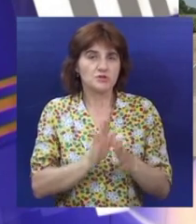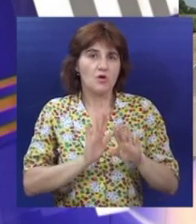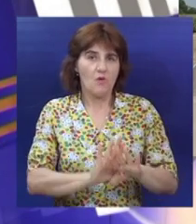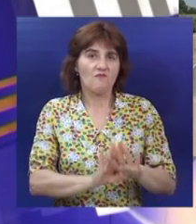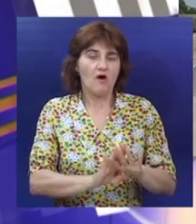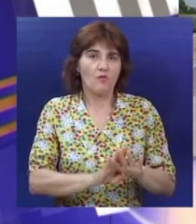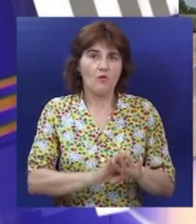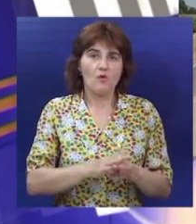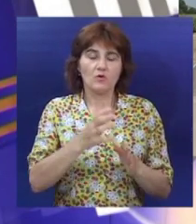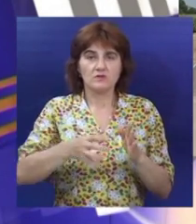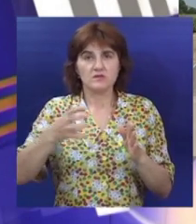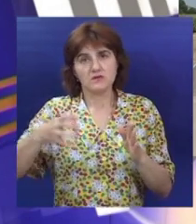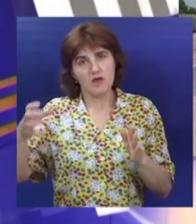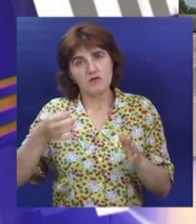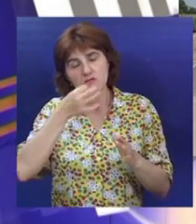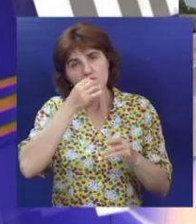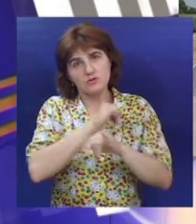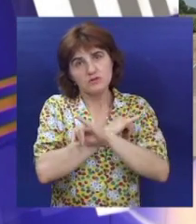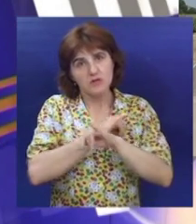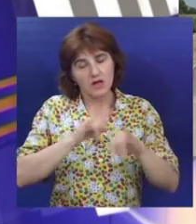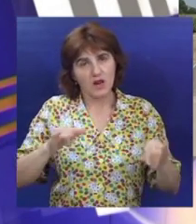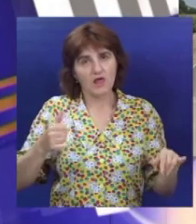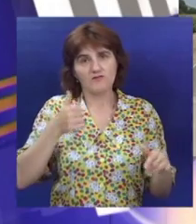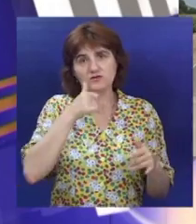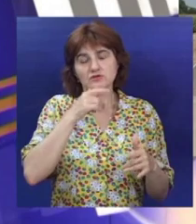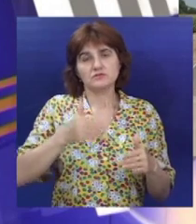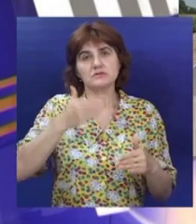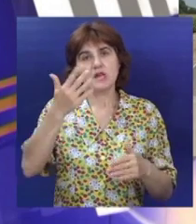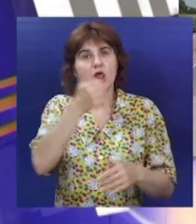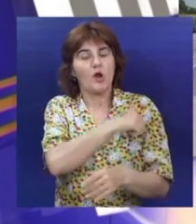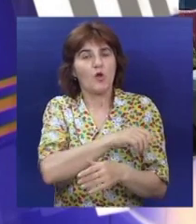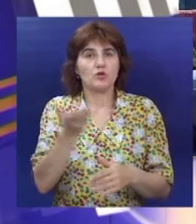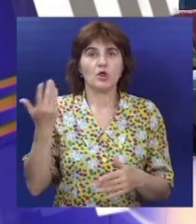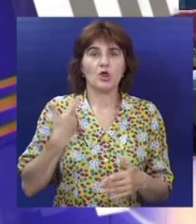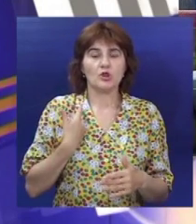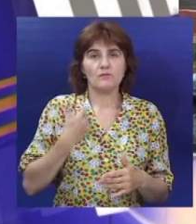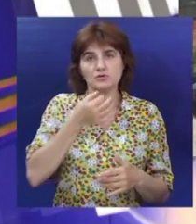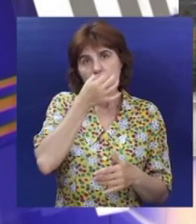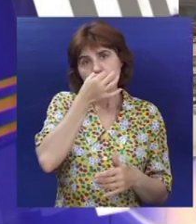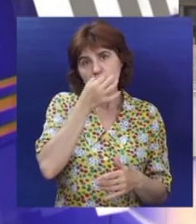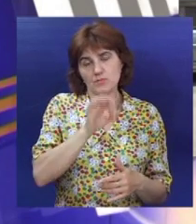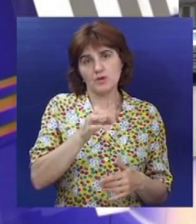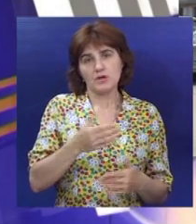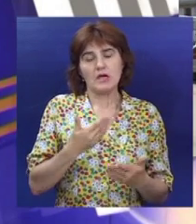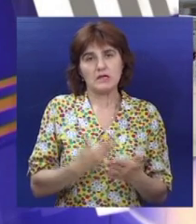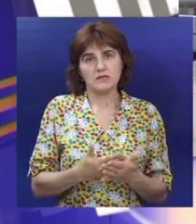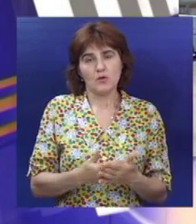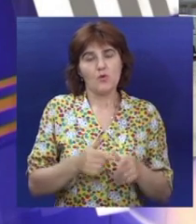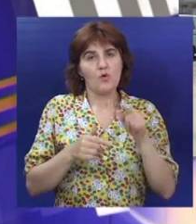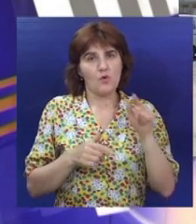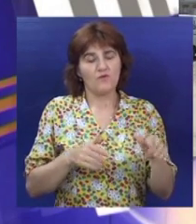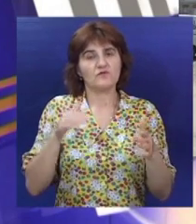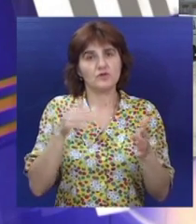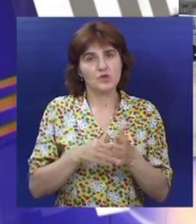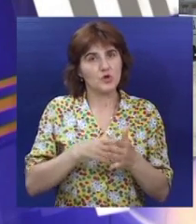negovanju upravo takvih odnosa, tog imidža, jer je to nešto što dugoročno donosi perspektivu ovom gradu. Duncan Motoren nije